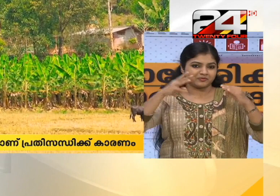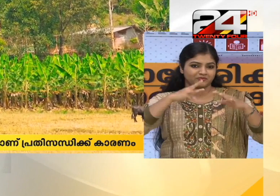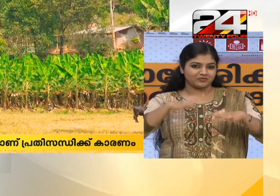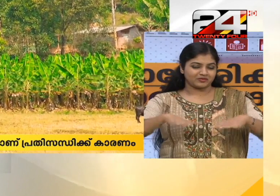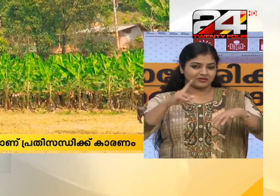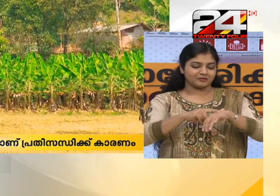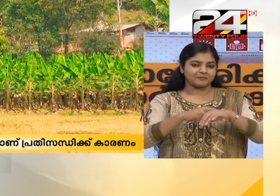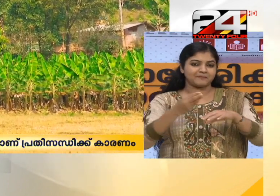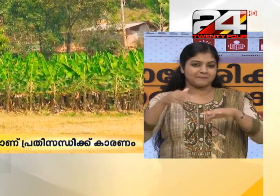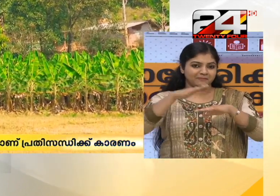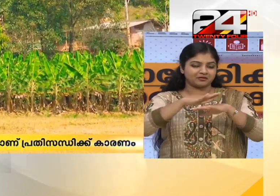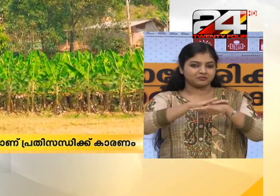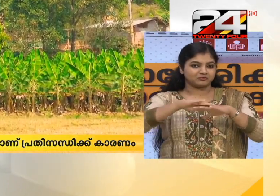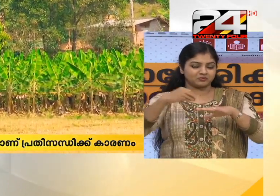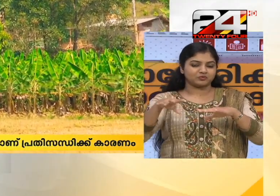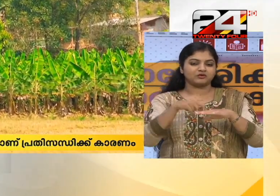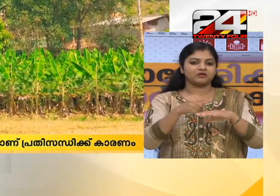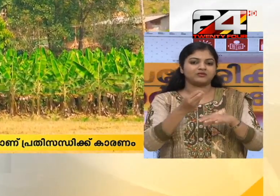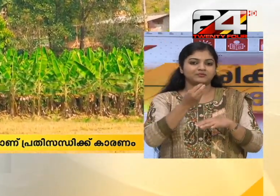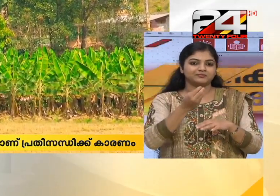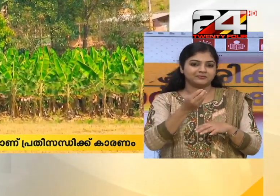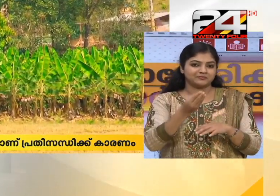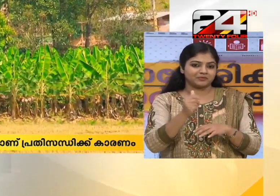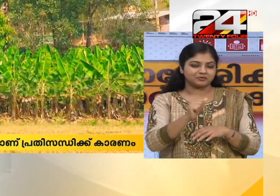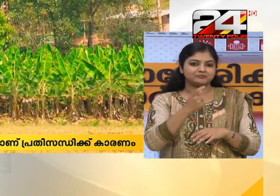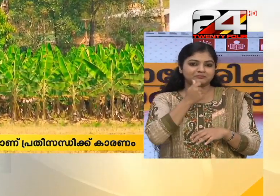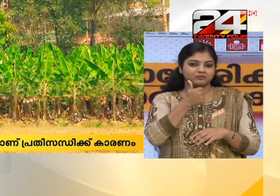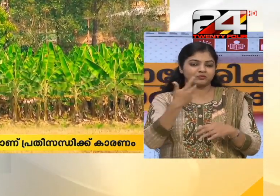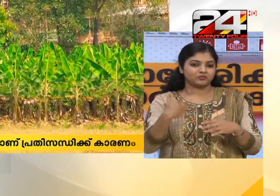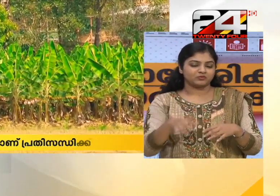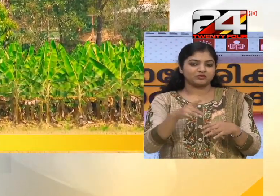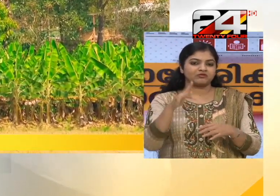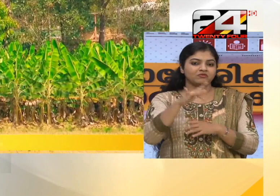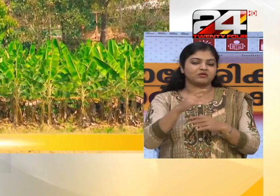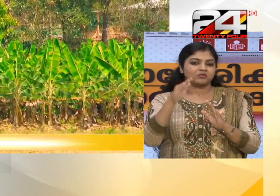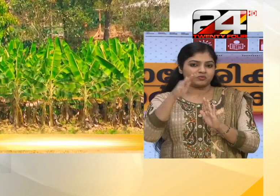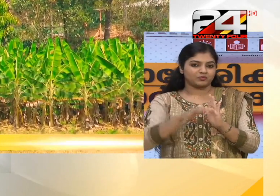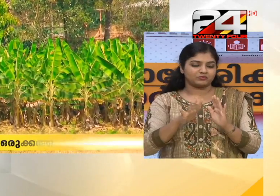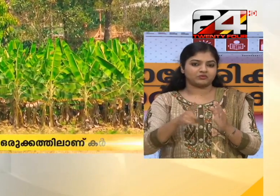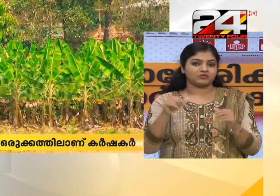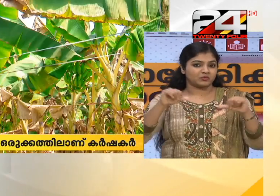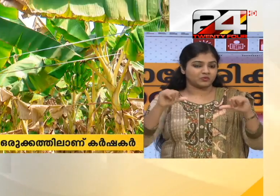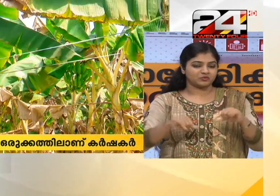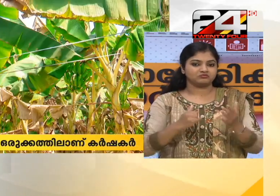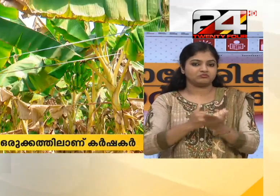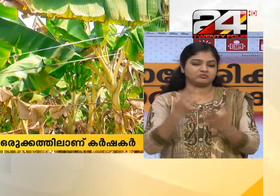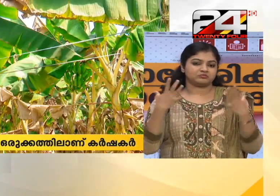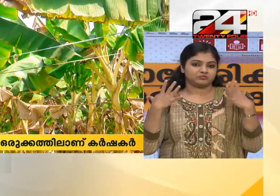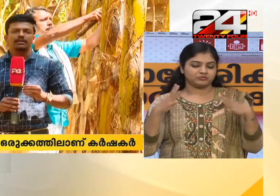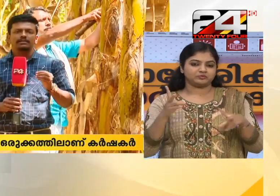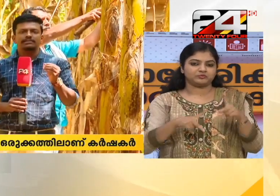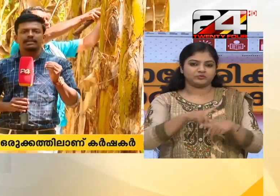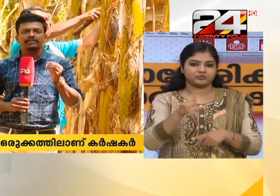മേൽമണ്ണ് ഒലിച്ചുപോയി, പഴയ വിളവ് ലഭിക്കാത്തതും കർഷകരെ പ്രതിസന്ധിയിലാക്കുന്നുണ്ട്. ഇങ്ങനെ പോയാൽ കൃഷി തന്നെ അവസാനിപ്പിക്കേണ്ടി വരുമെന്ന അവസ്ഥയിലാണ് ജില്ലയിലെ